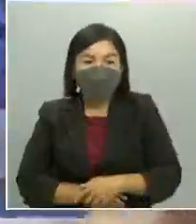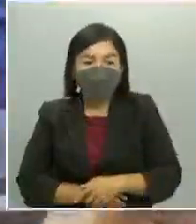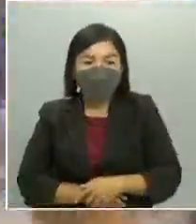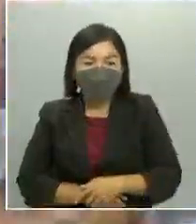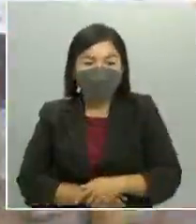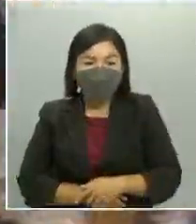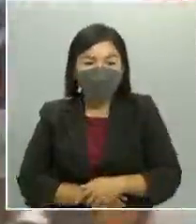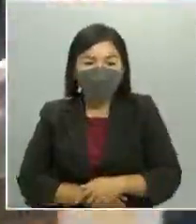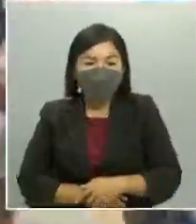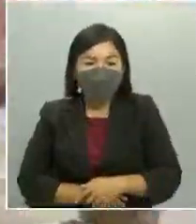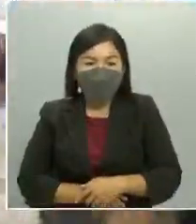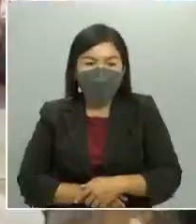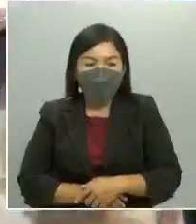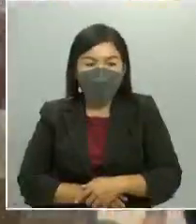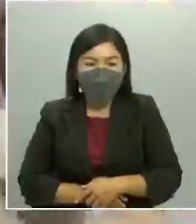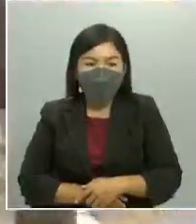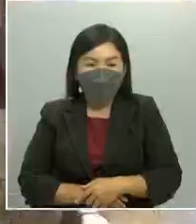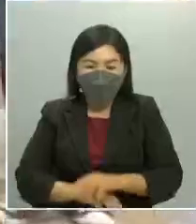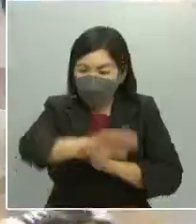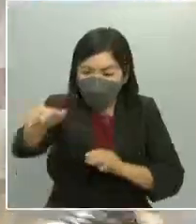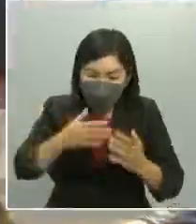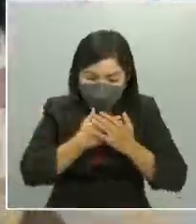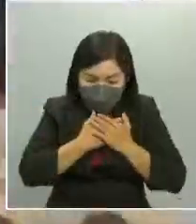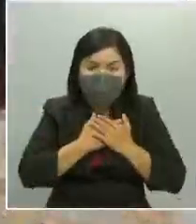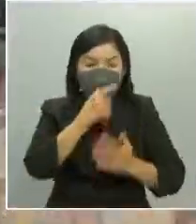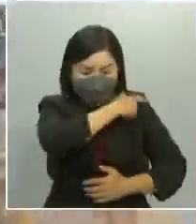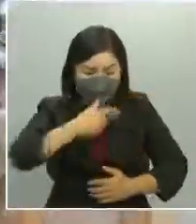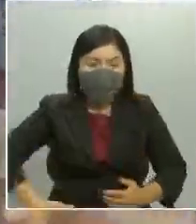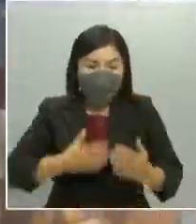ก็ให้เขาเติมให้รู้ว่ามึงลงให้